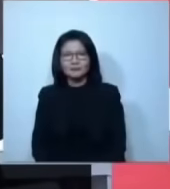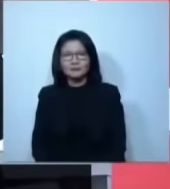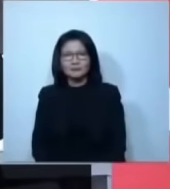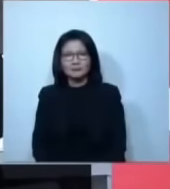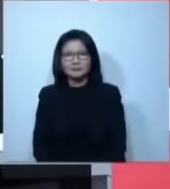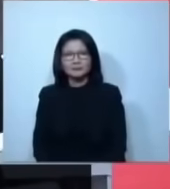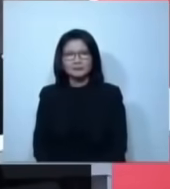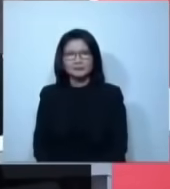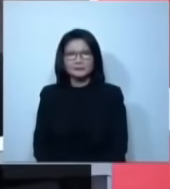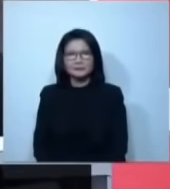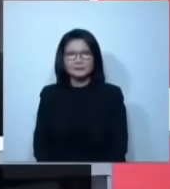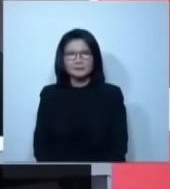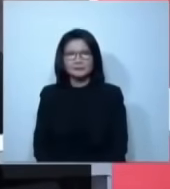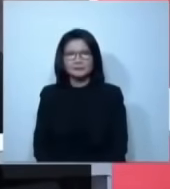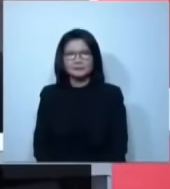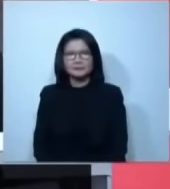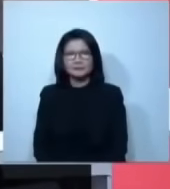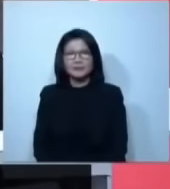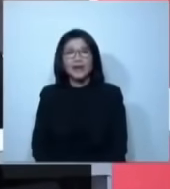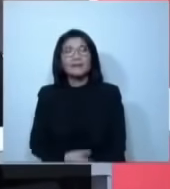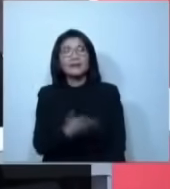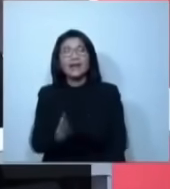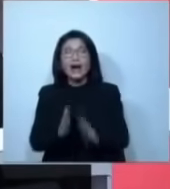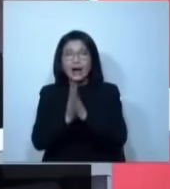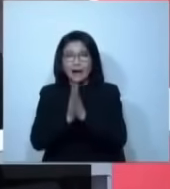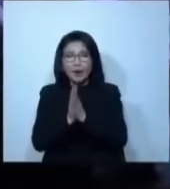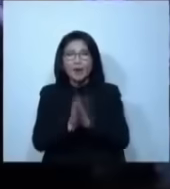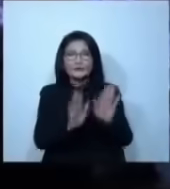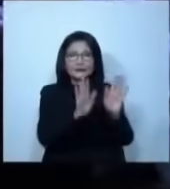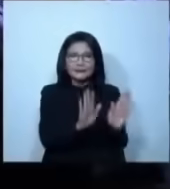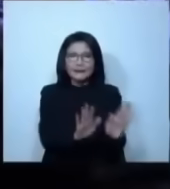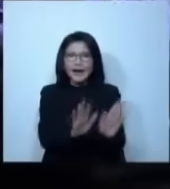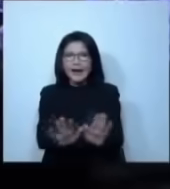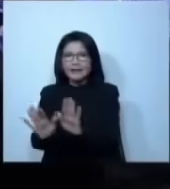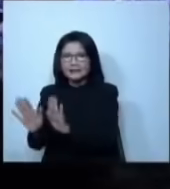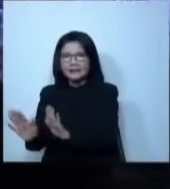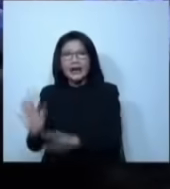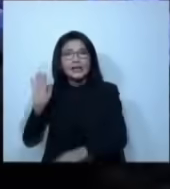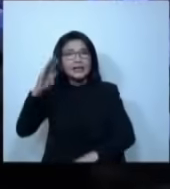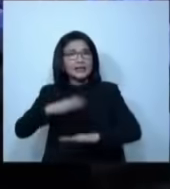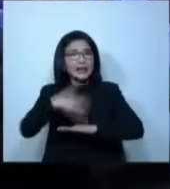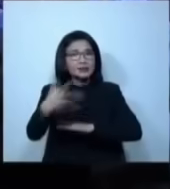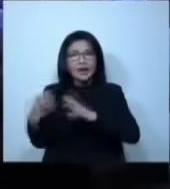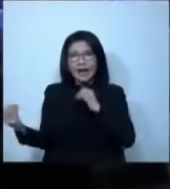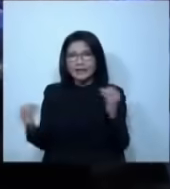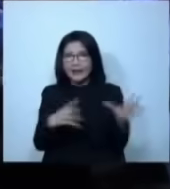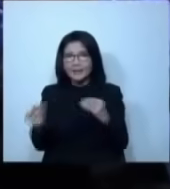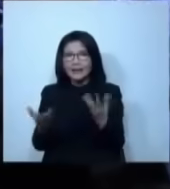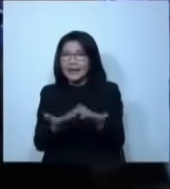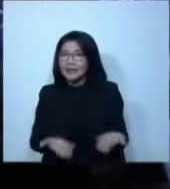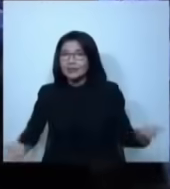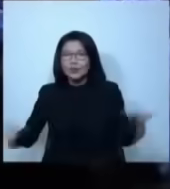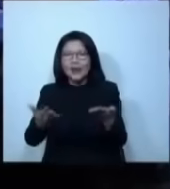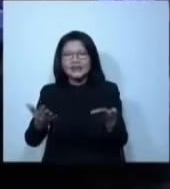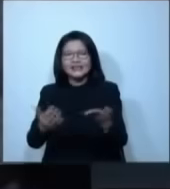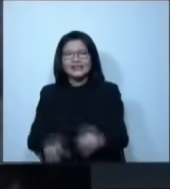tempat pada hadirin kami mohon untuk tenang terlebih dahulu kita akan lanjutkan debat dengan suasana tentunya lebih